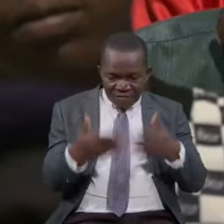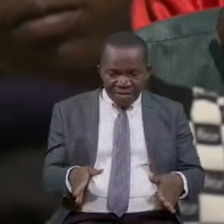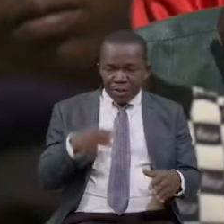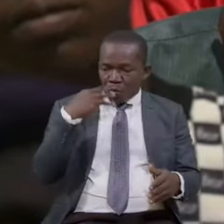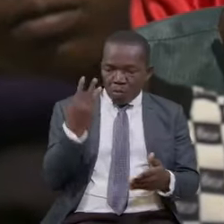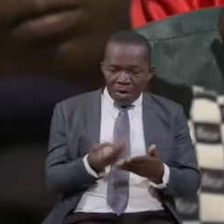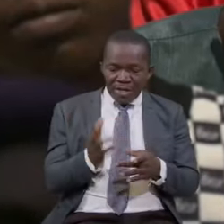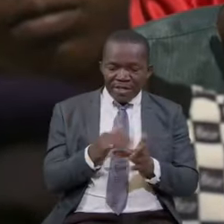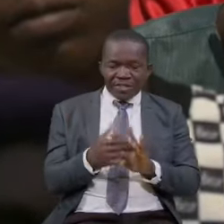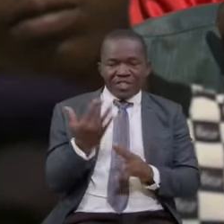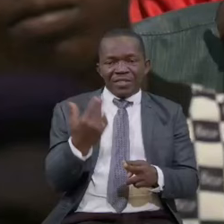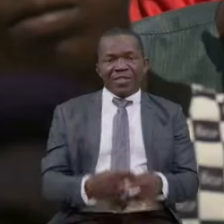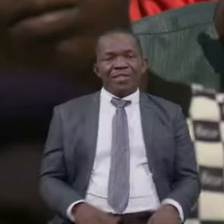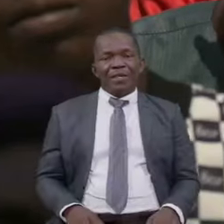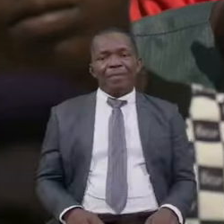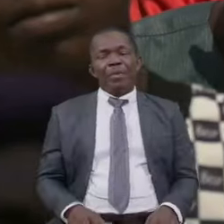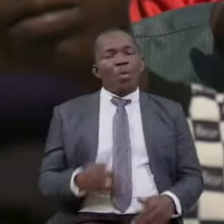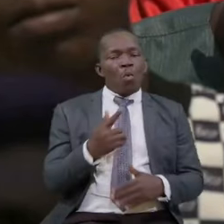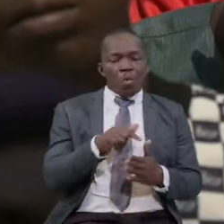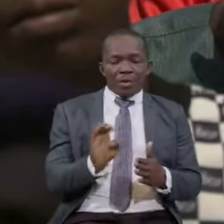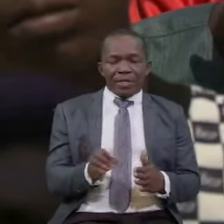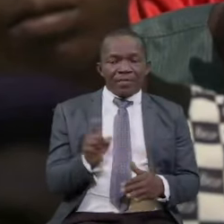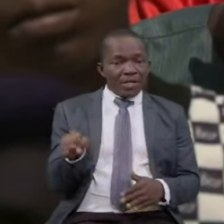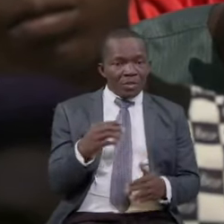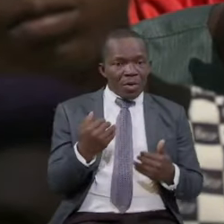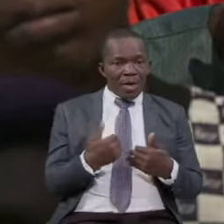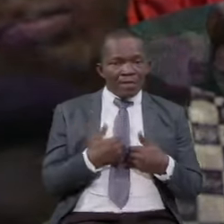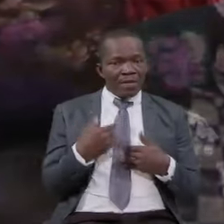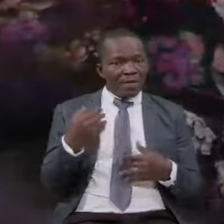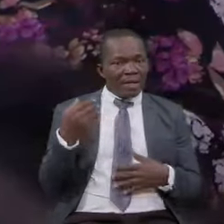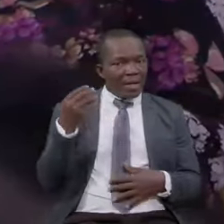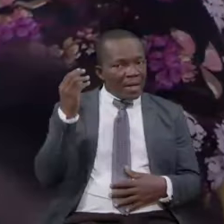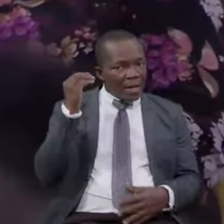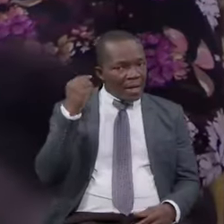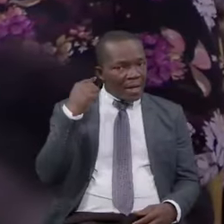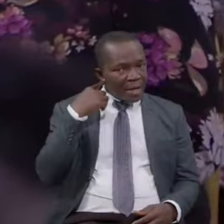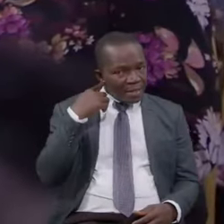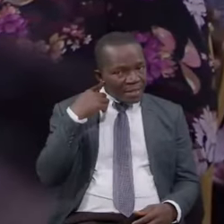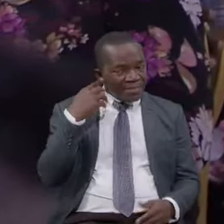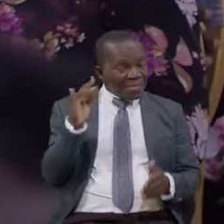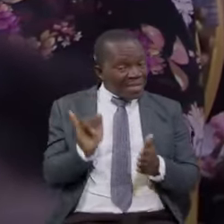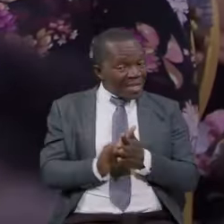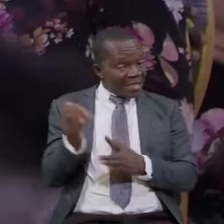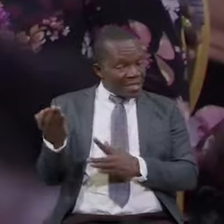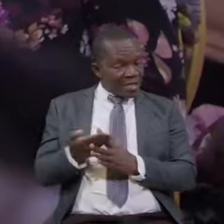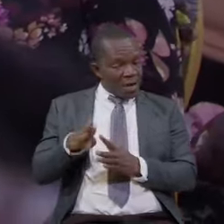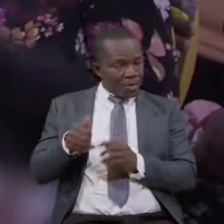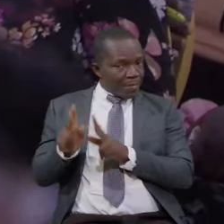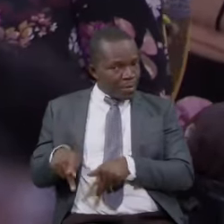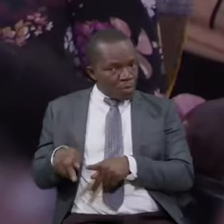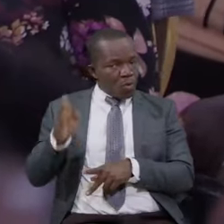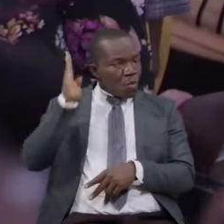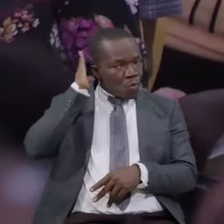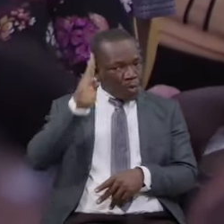quelque chose ce que tu as entendu et qui a empêché les autres comme toi ces choses ne vont pas